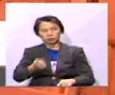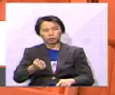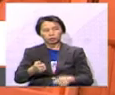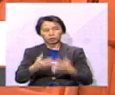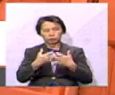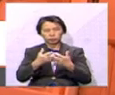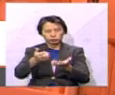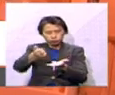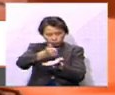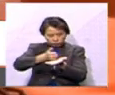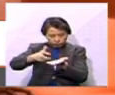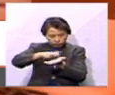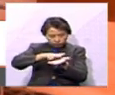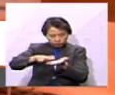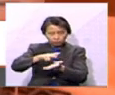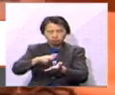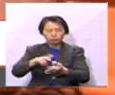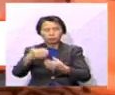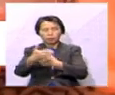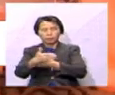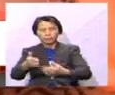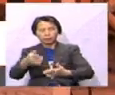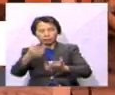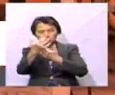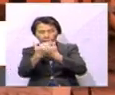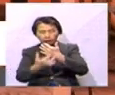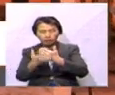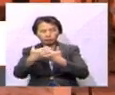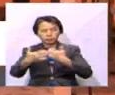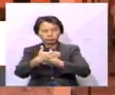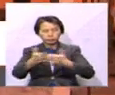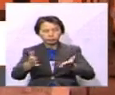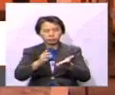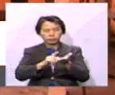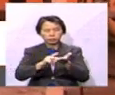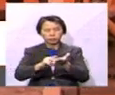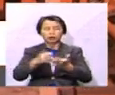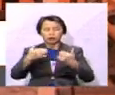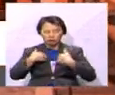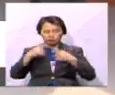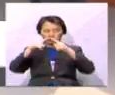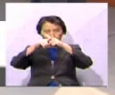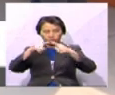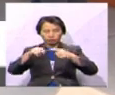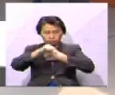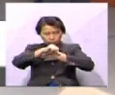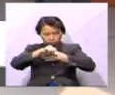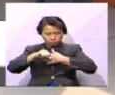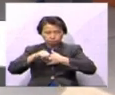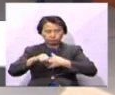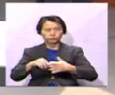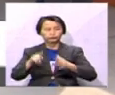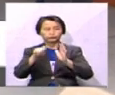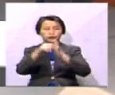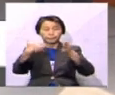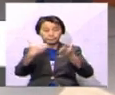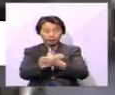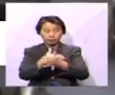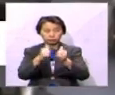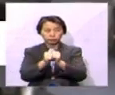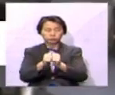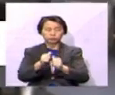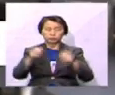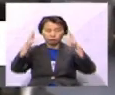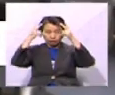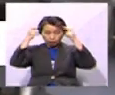mesin pengimbas, makmal darah, bilik rawatan rapi dan juga dewan pembedahan. Terkini, kerjasama dengan Emiria